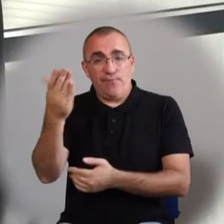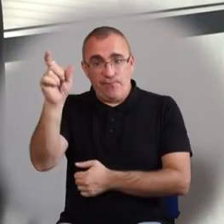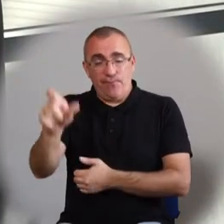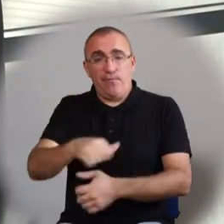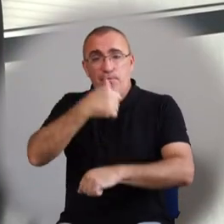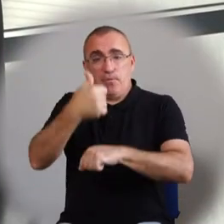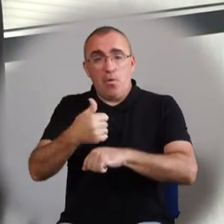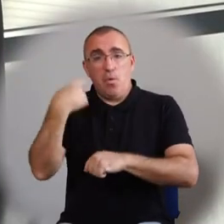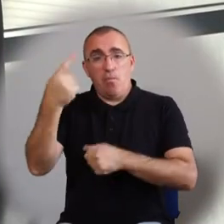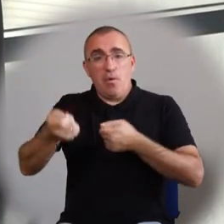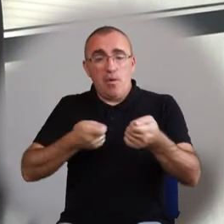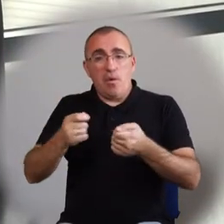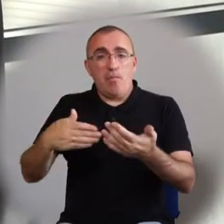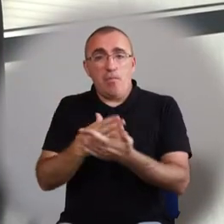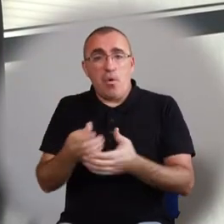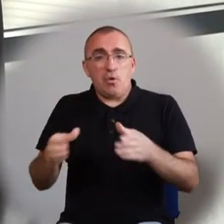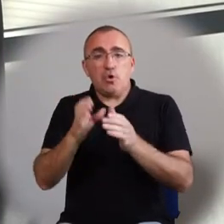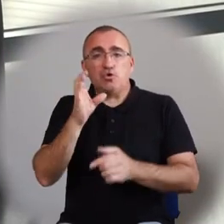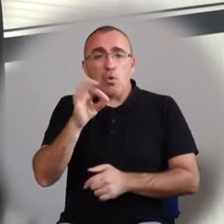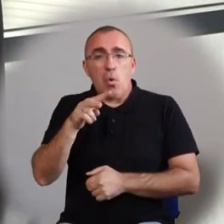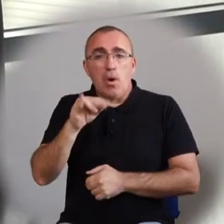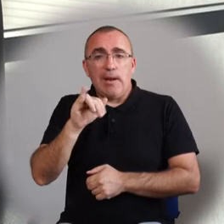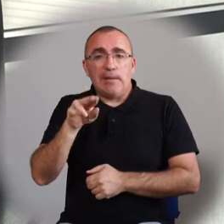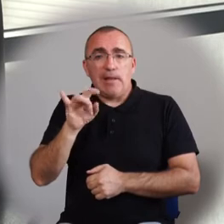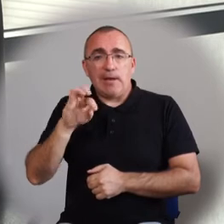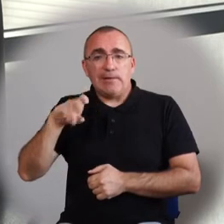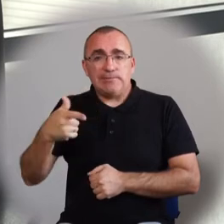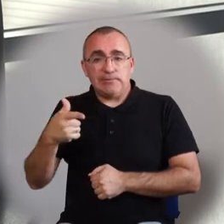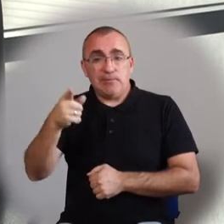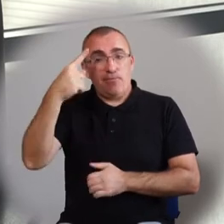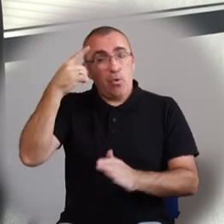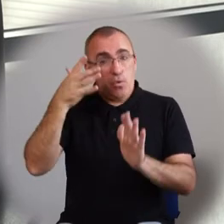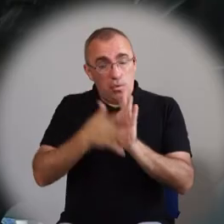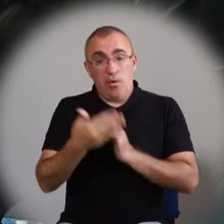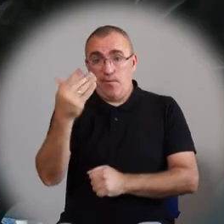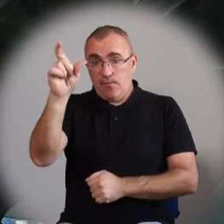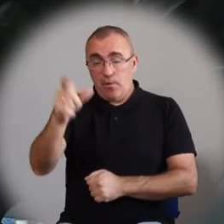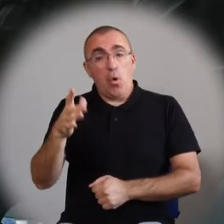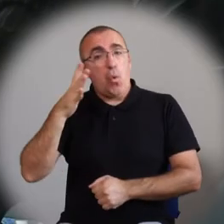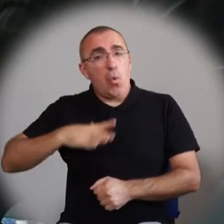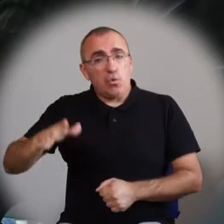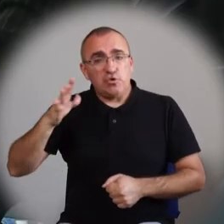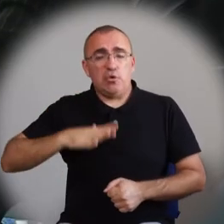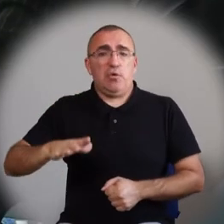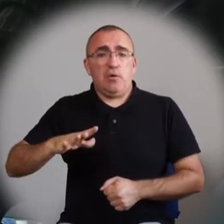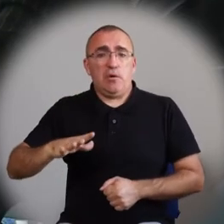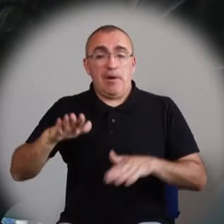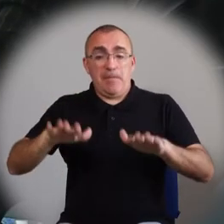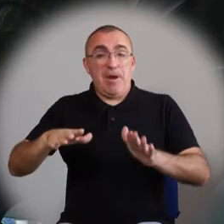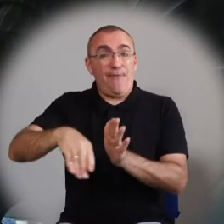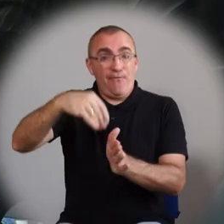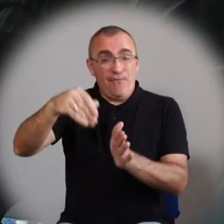Петрович, ви очолюєте обласну організацію політичної партії «Солідарність». І я так розумію, що ви